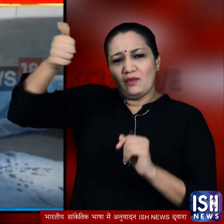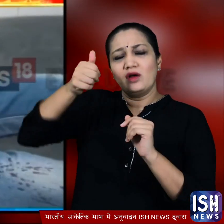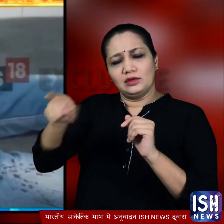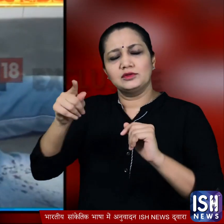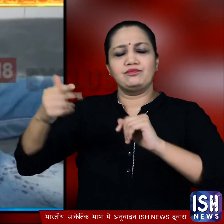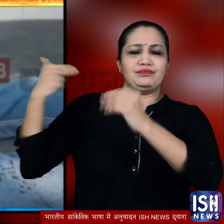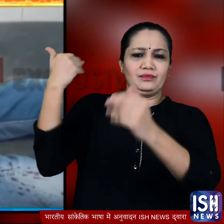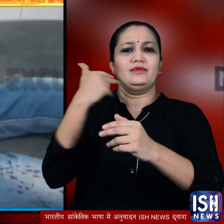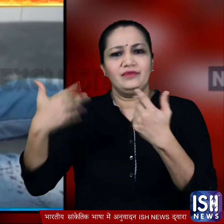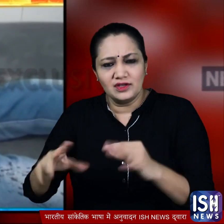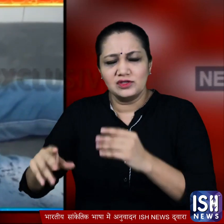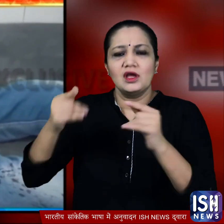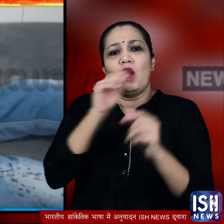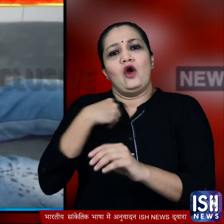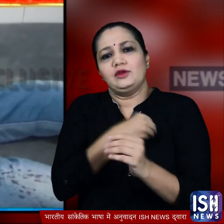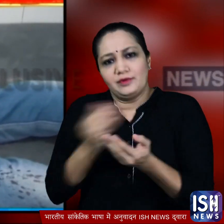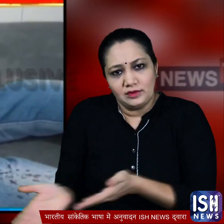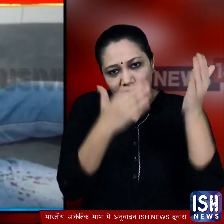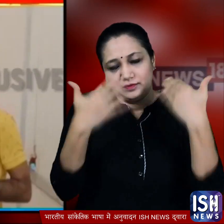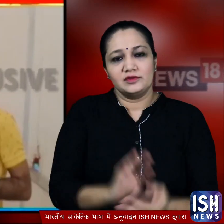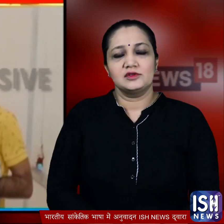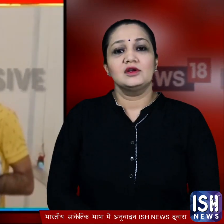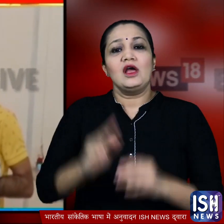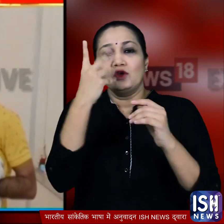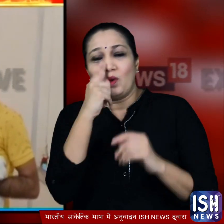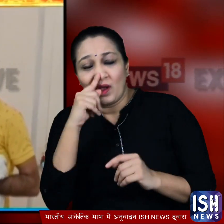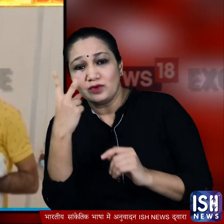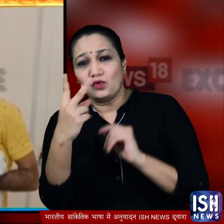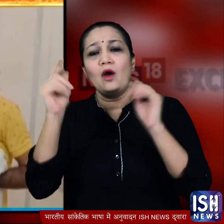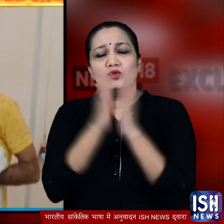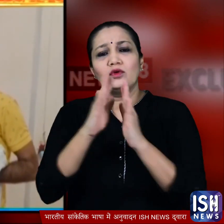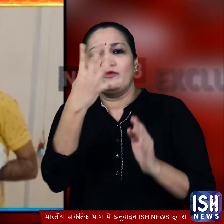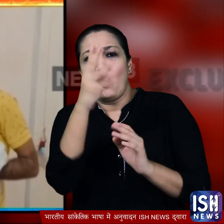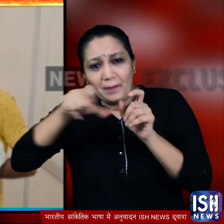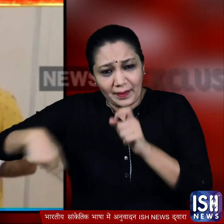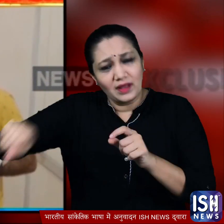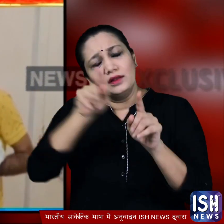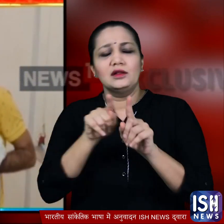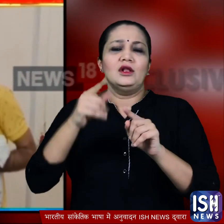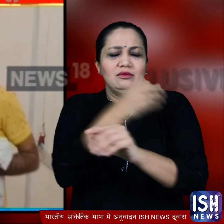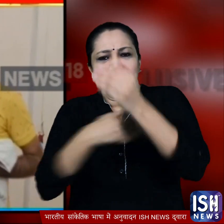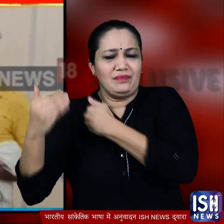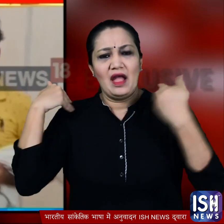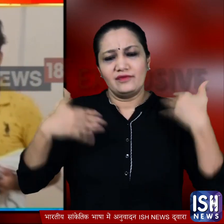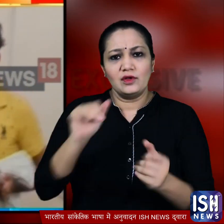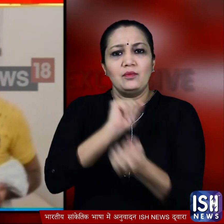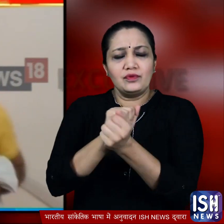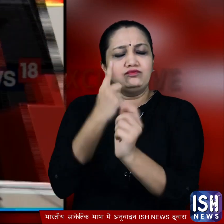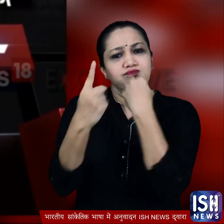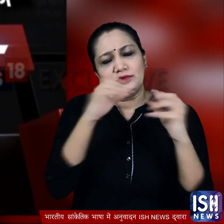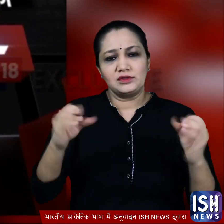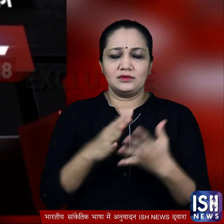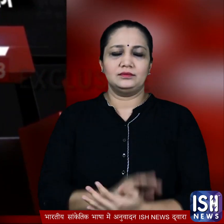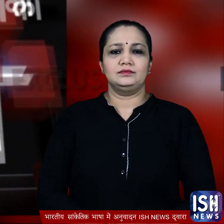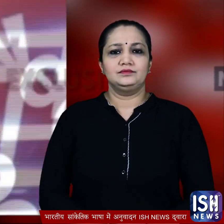भी गोली लगी, जिन्हें इलाज के लिए अस्पताल में भर्ती कराया गया है। 2 महिलाओं समेत कुल 4 लोग गोली लगने से घायल हुए हैं। पुलिस ने हमले की जांच